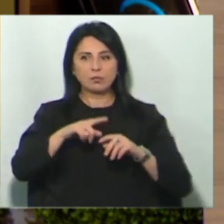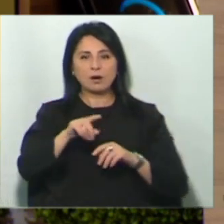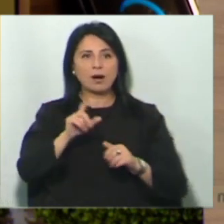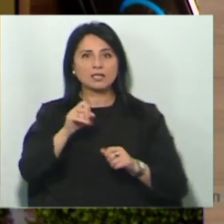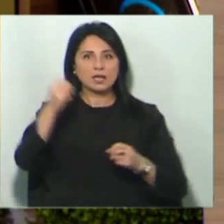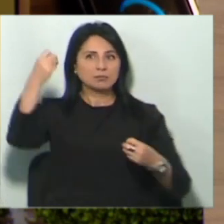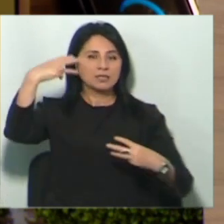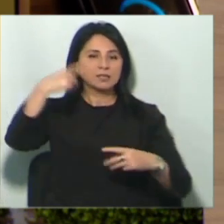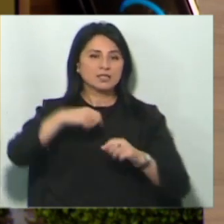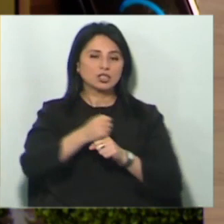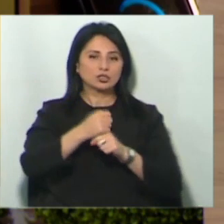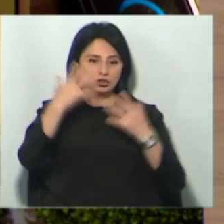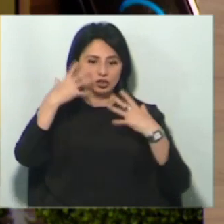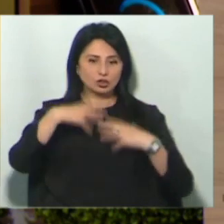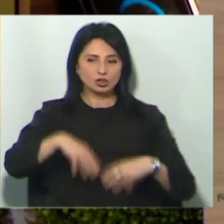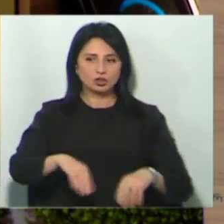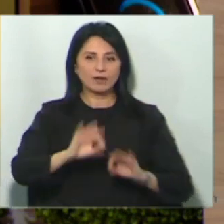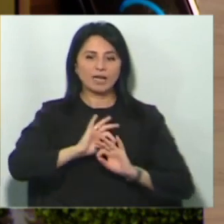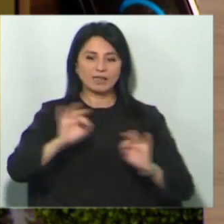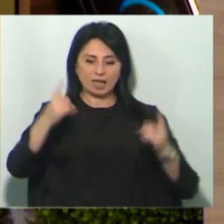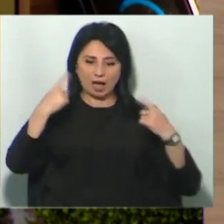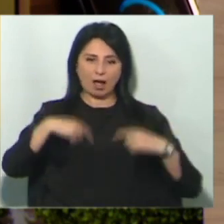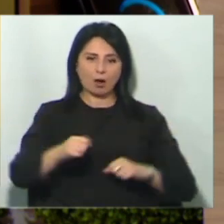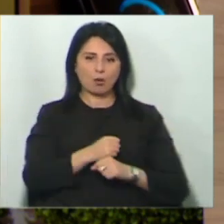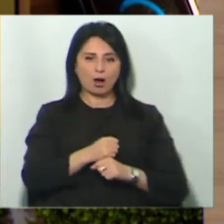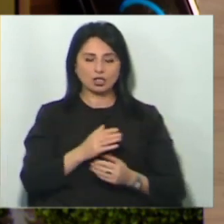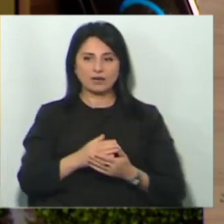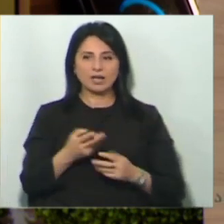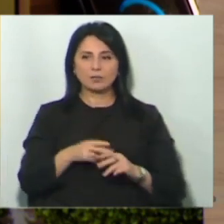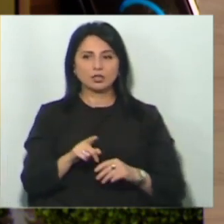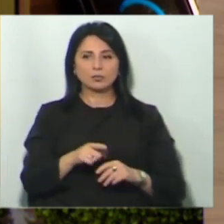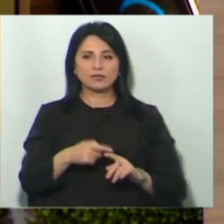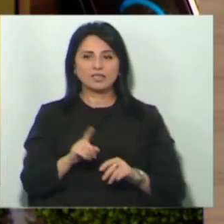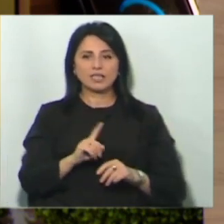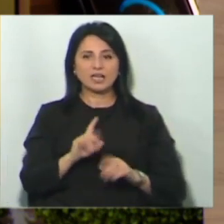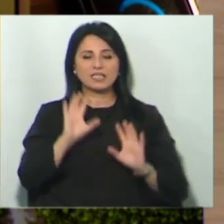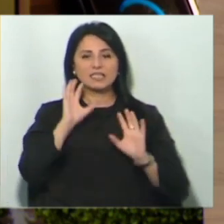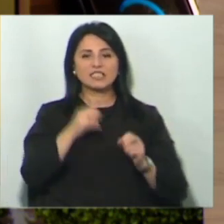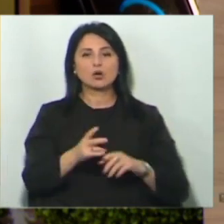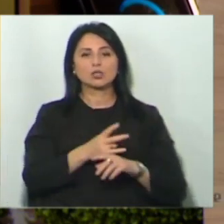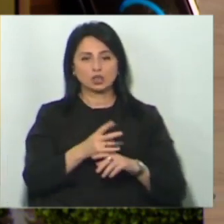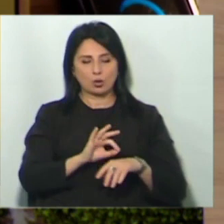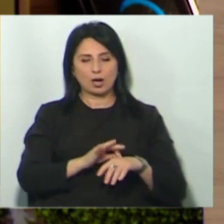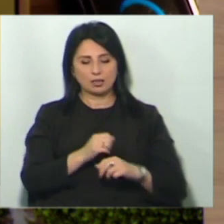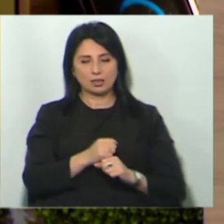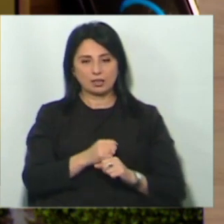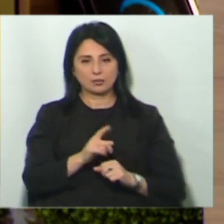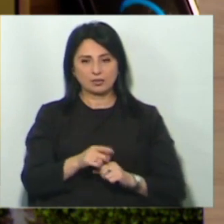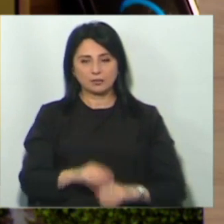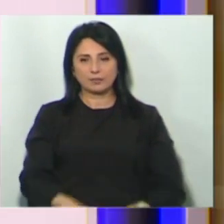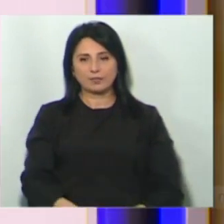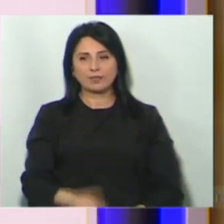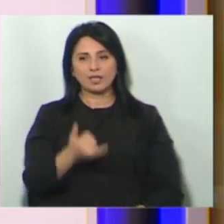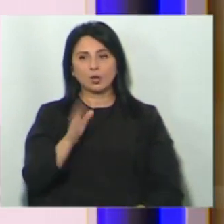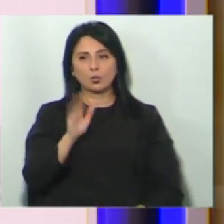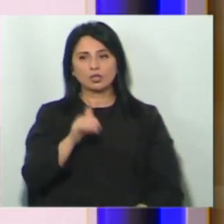ამ ერთ შეხედვით ბრჭყალებში იდეალური რუჯის მისაღებად, იმიტომ რომ ეს გარკვეულ სერიოზულ ზიანს აყენებს ჩვენ ორგანიზმს. Მითუფრო რომ